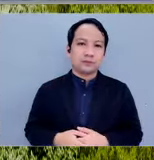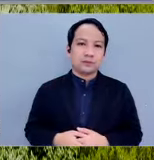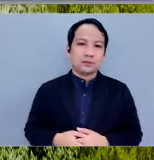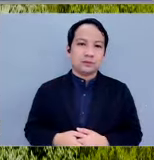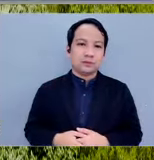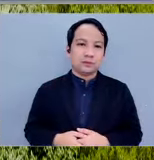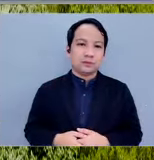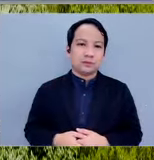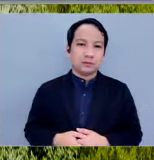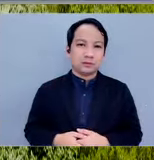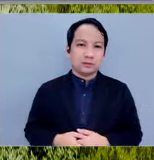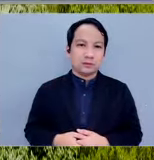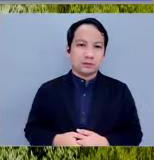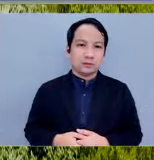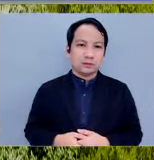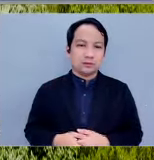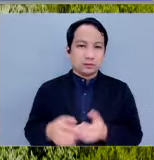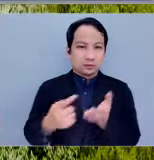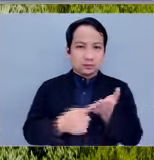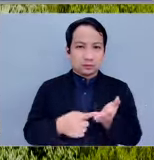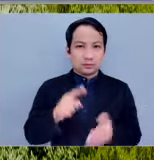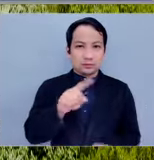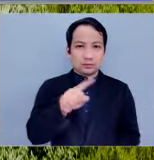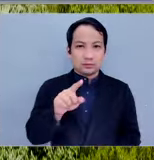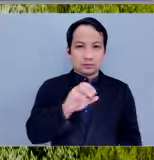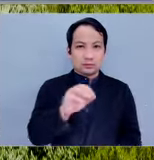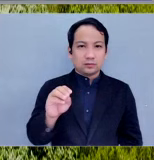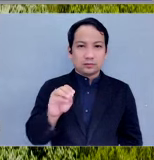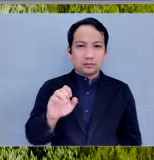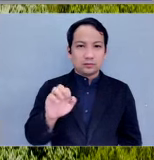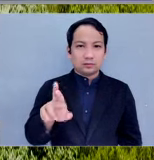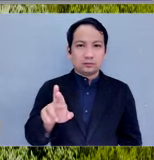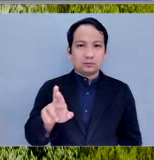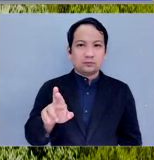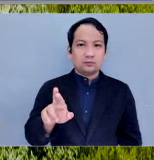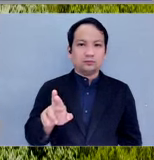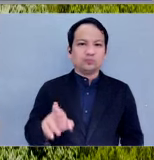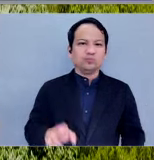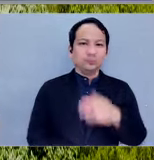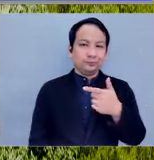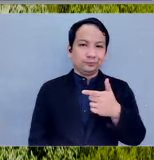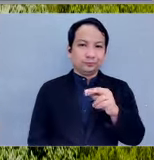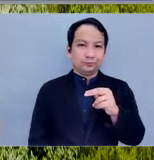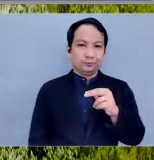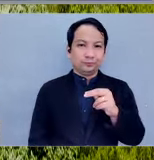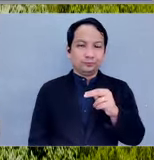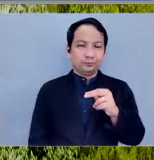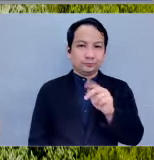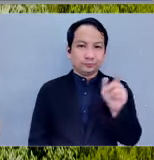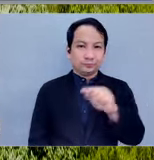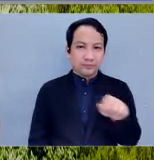Ayun. Nag-discuss kami dito yung Zoomers pala ang tawag sa Gen Z. Yes, Zoomers basically ako.